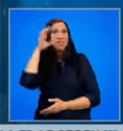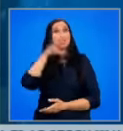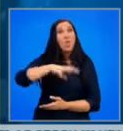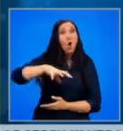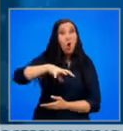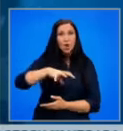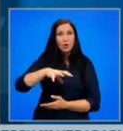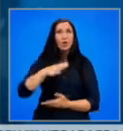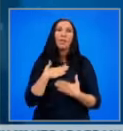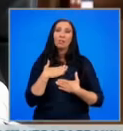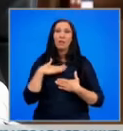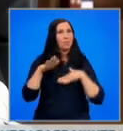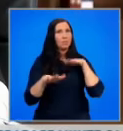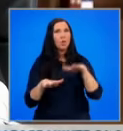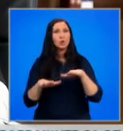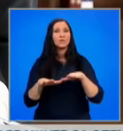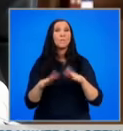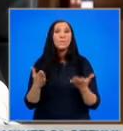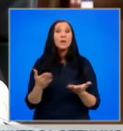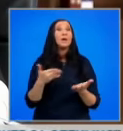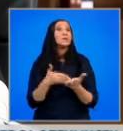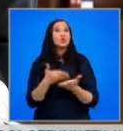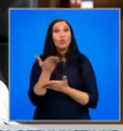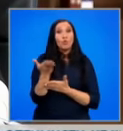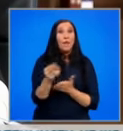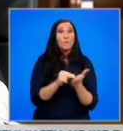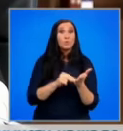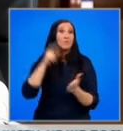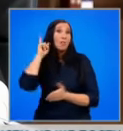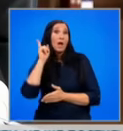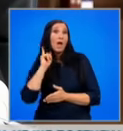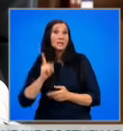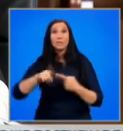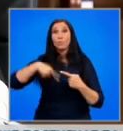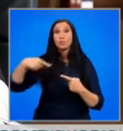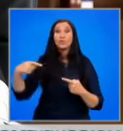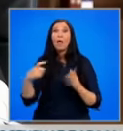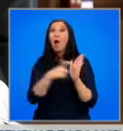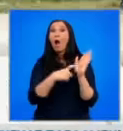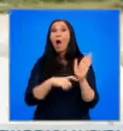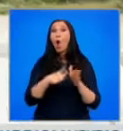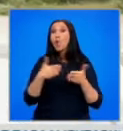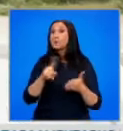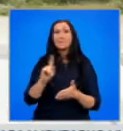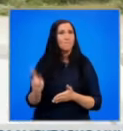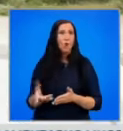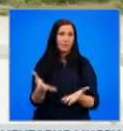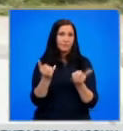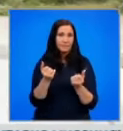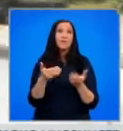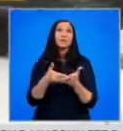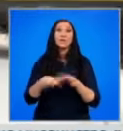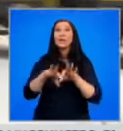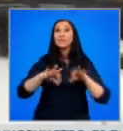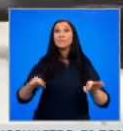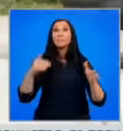да, така, да имат достъп, най-общо казано, защото те по смисъла на наказателно-процесуалния кодекс няма как да го изземат. За да изяснят